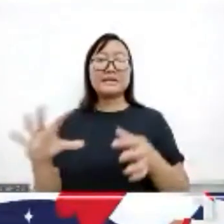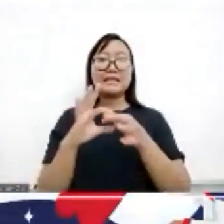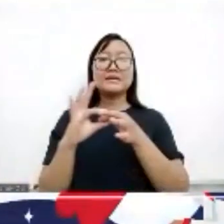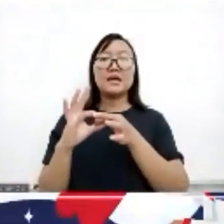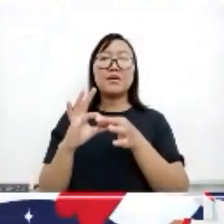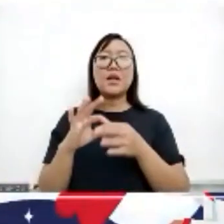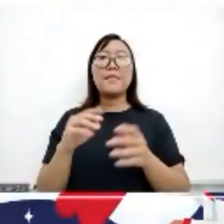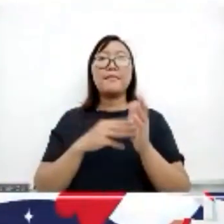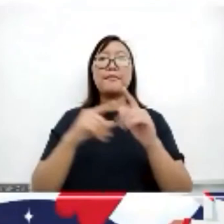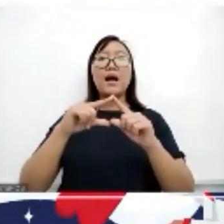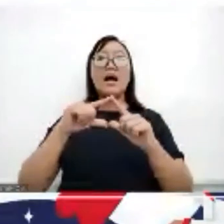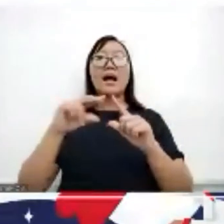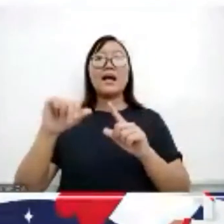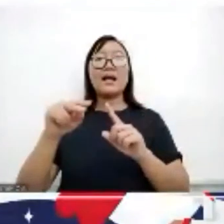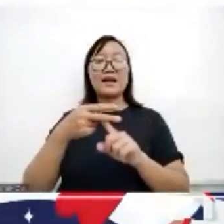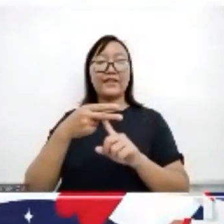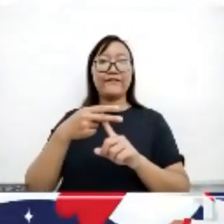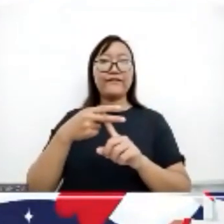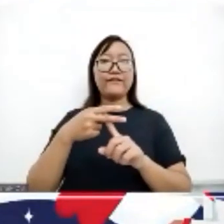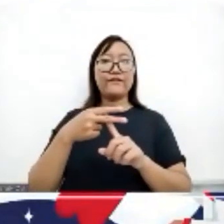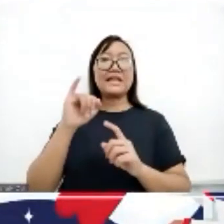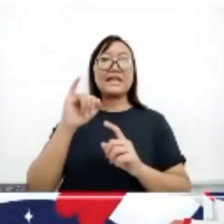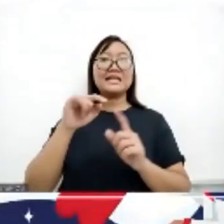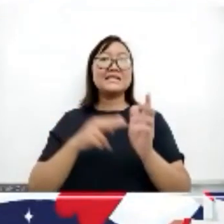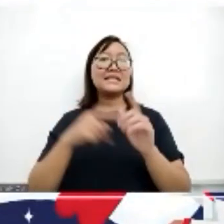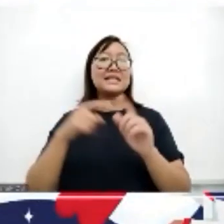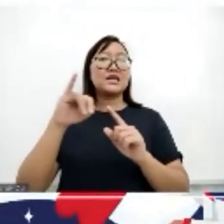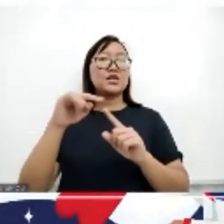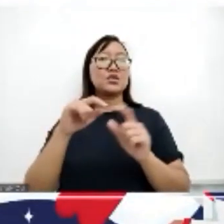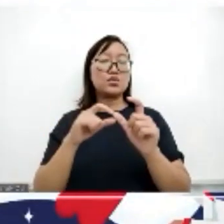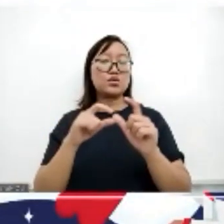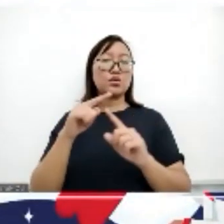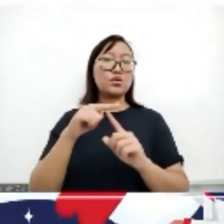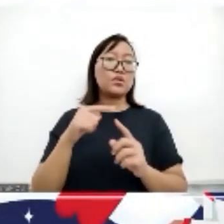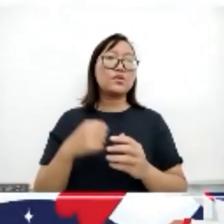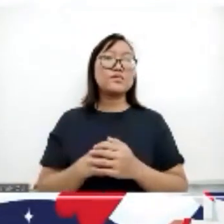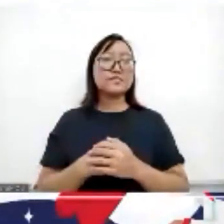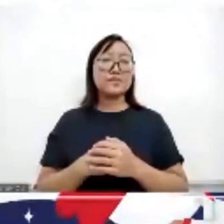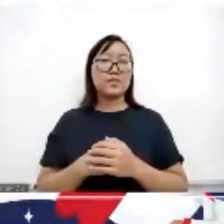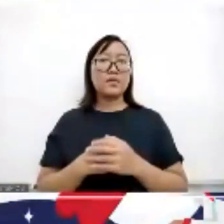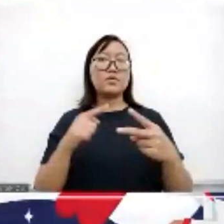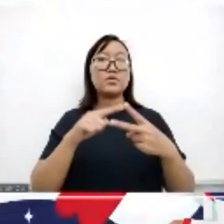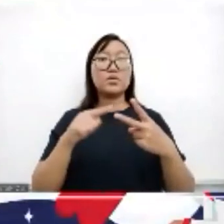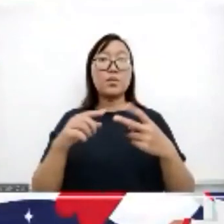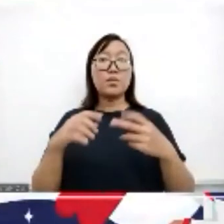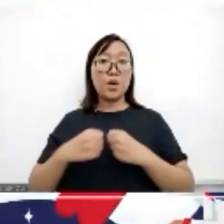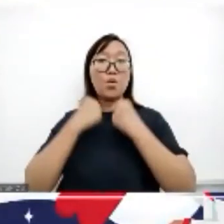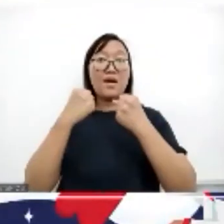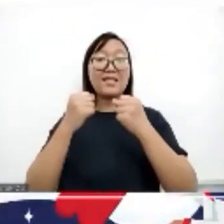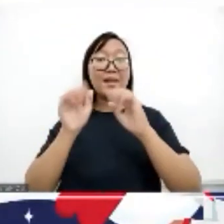Institute dan mp3me kemudian untuk penguatan sindikasi media online